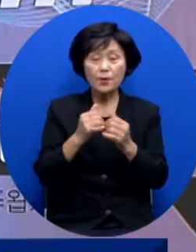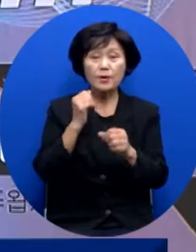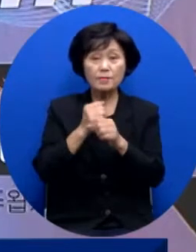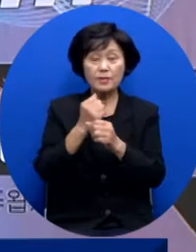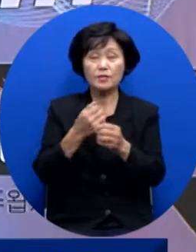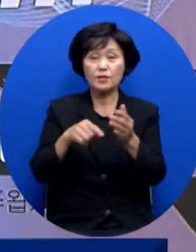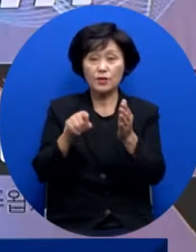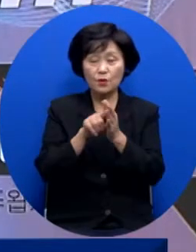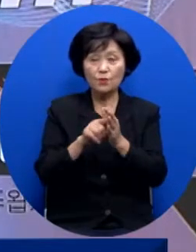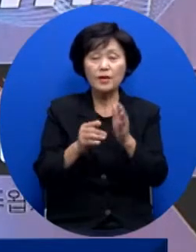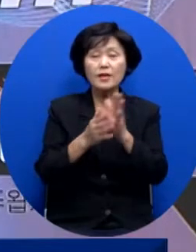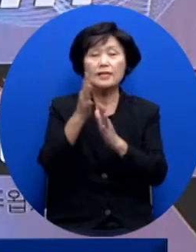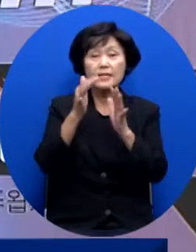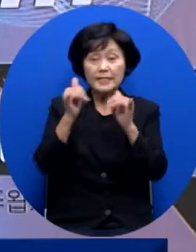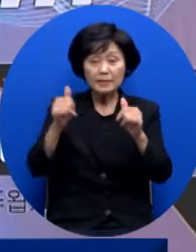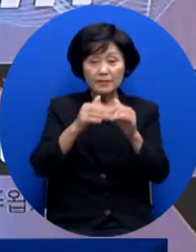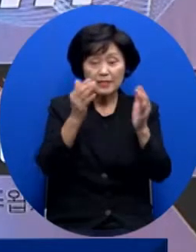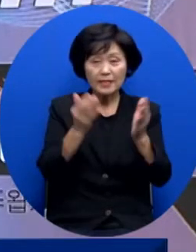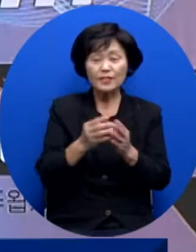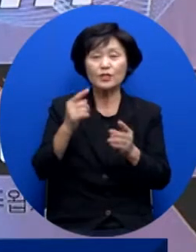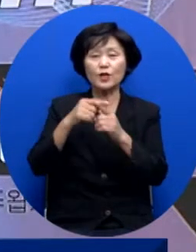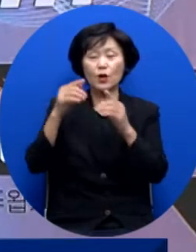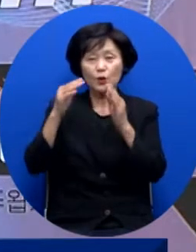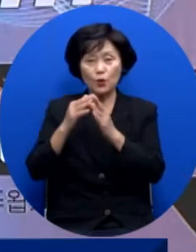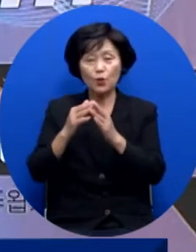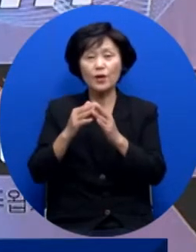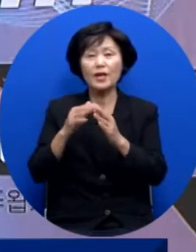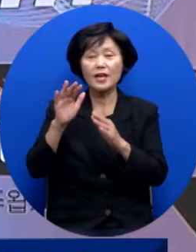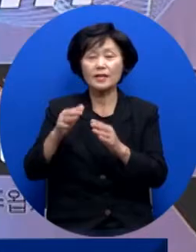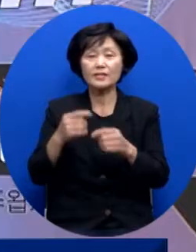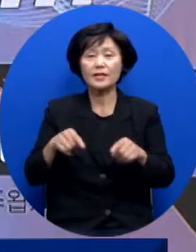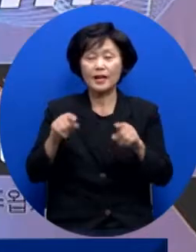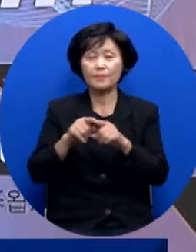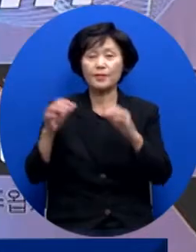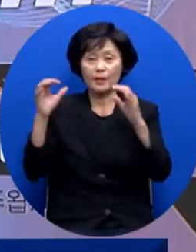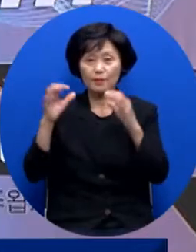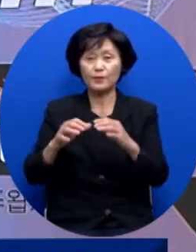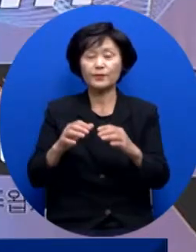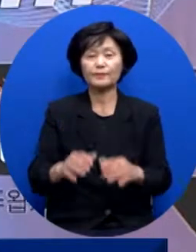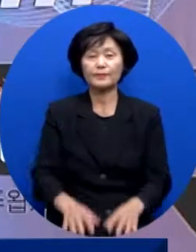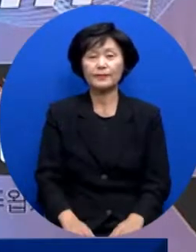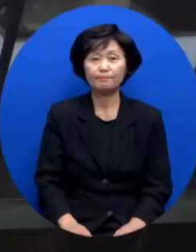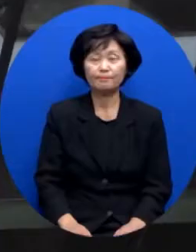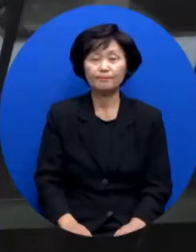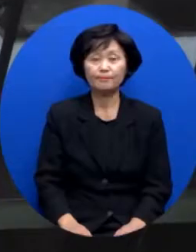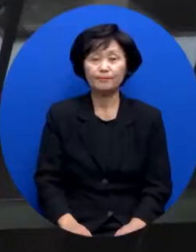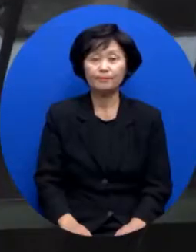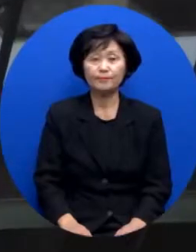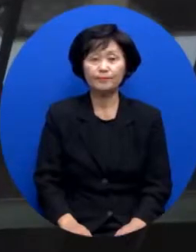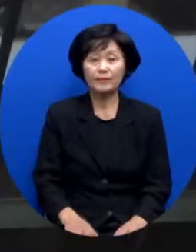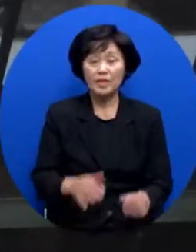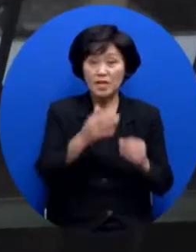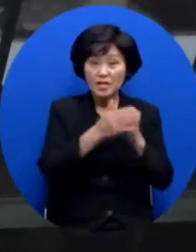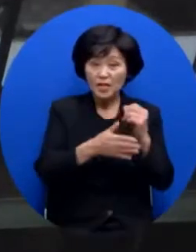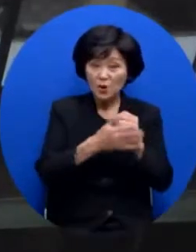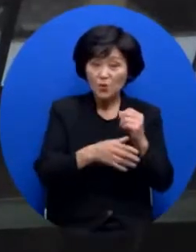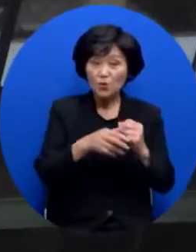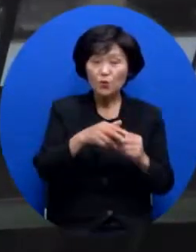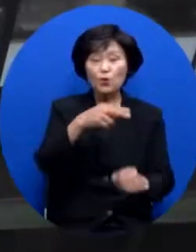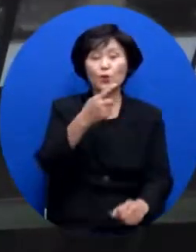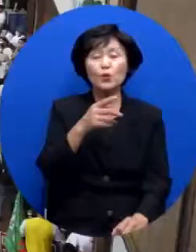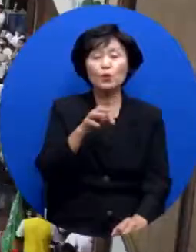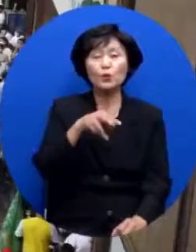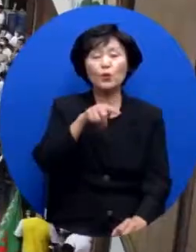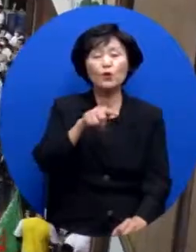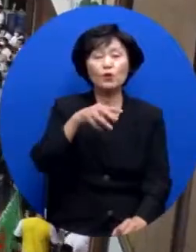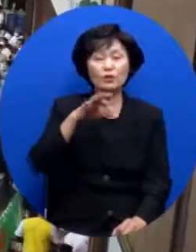위해 시민단체와 교계가 함께 모였습니다. 홍정희 기자가 취재했습니다. 대구시 중구 동성로